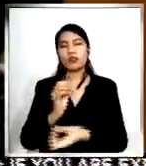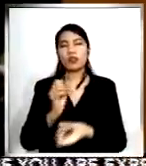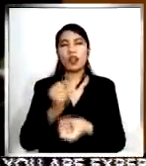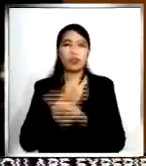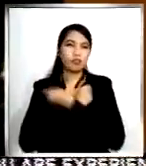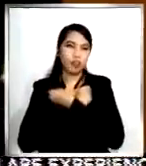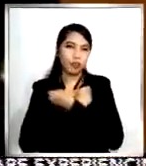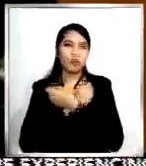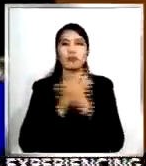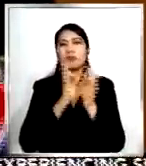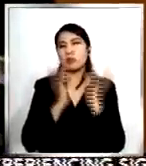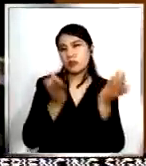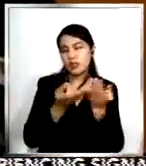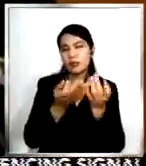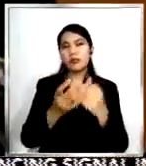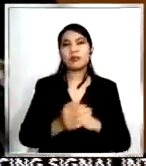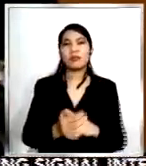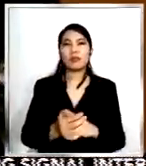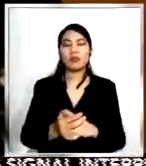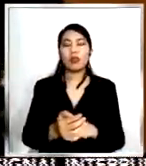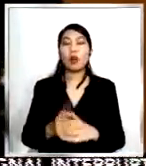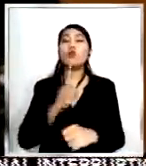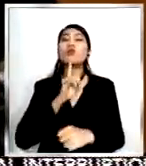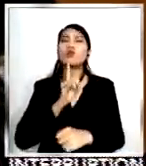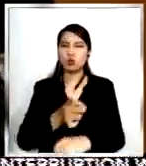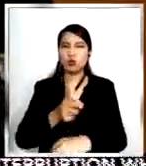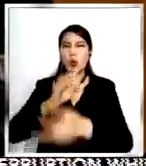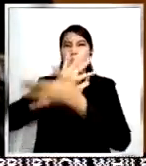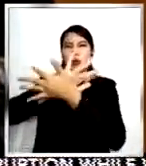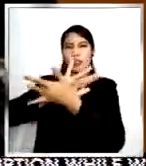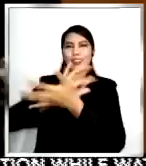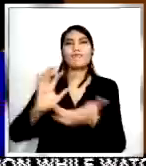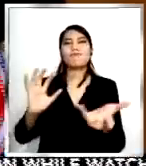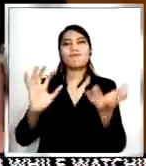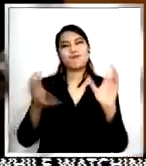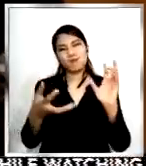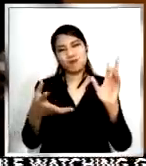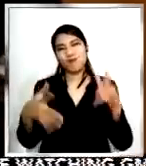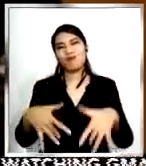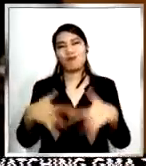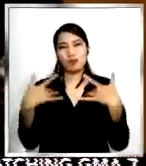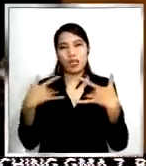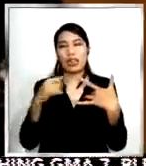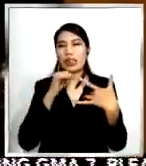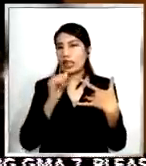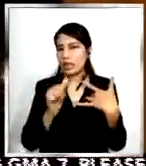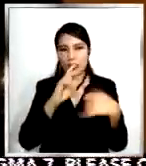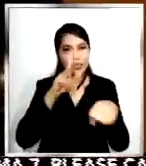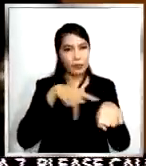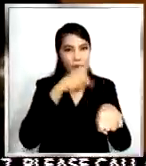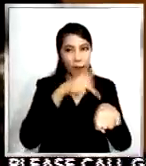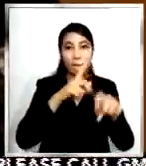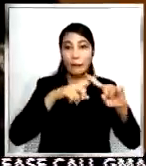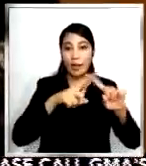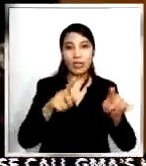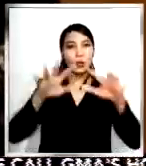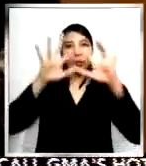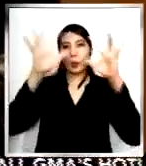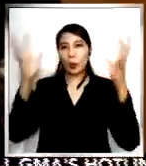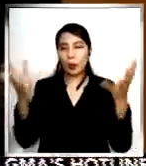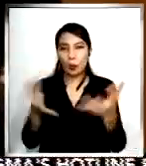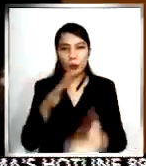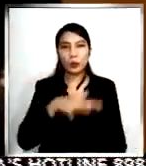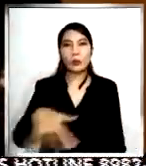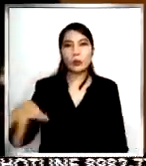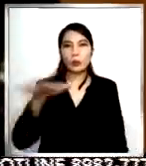nga na binago ng COVID-19 pandemic ang buhay, hindi lamang sa Pilipinas, kundi sa iba't ibang panig ng mundo. At para sa ilang